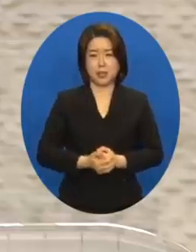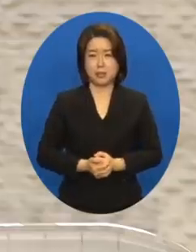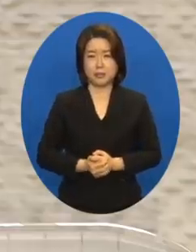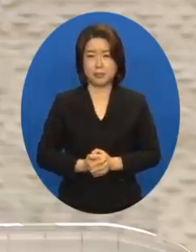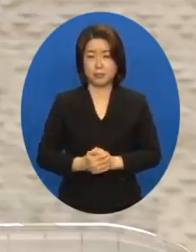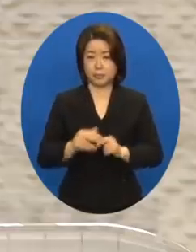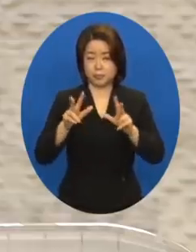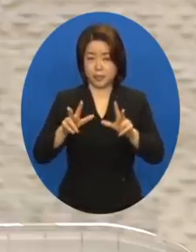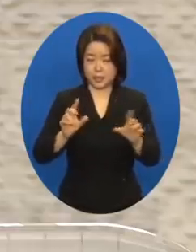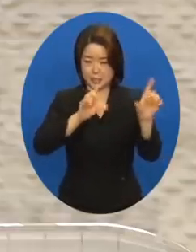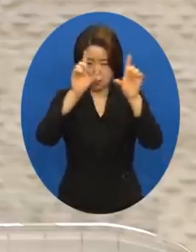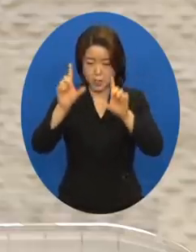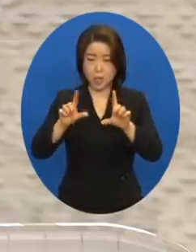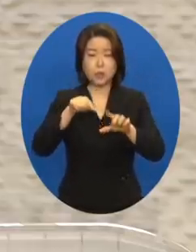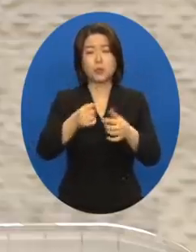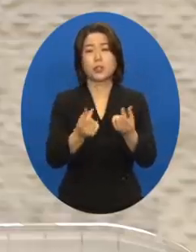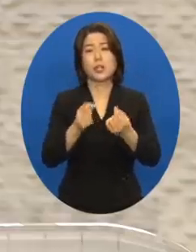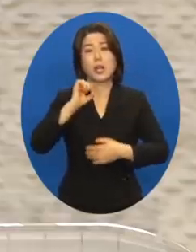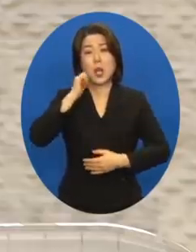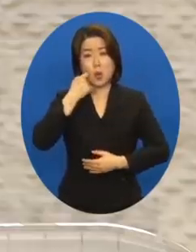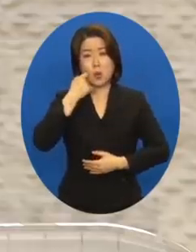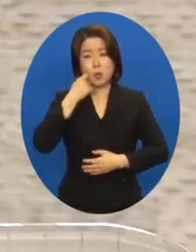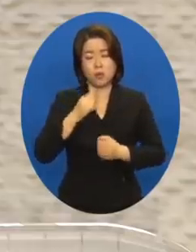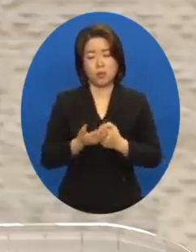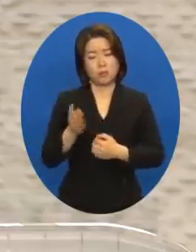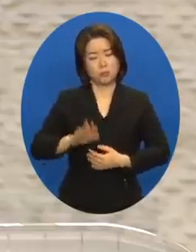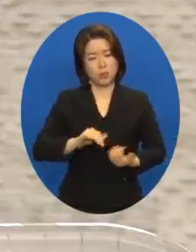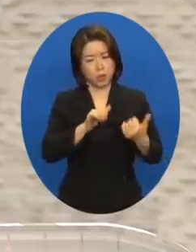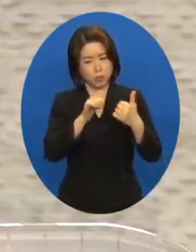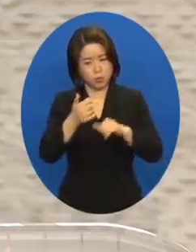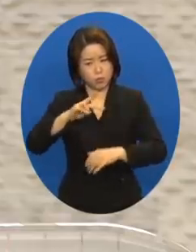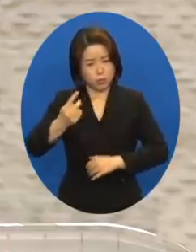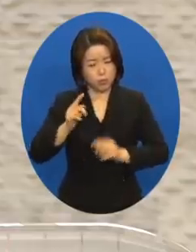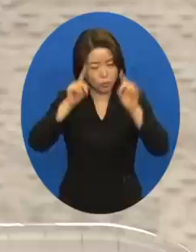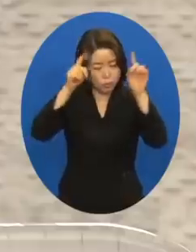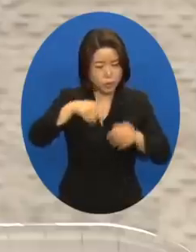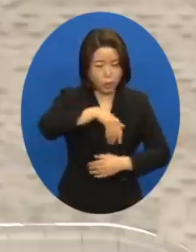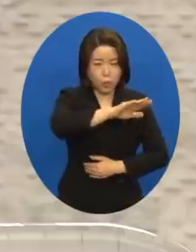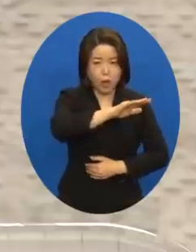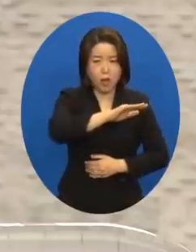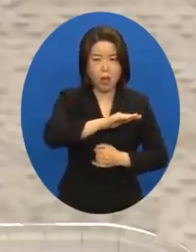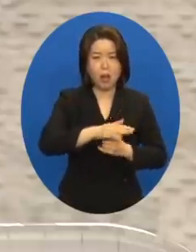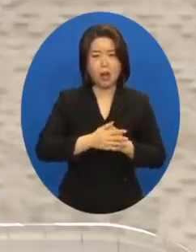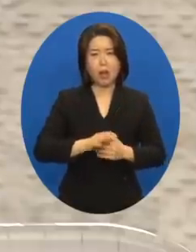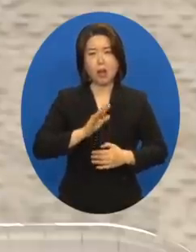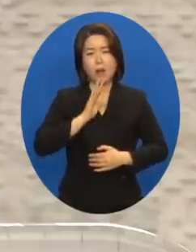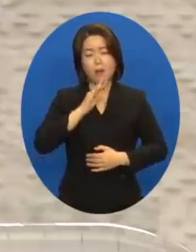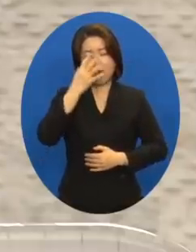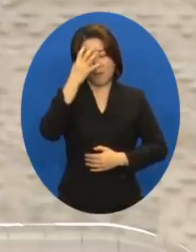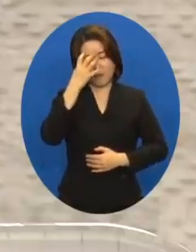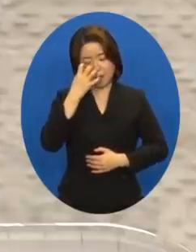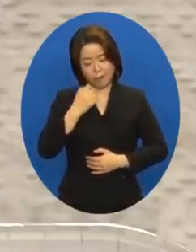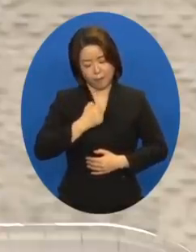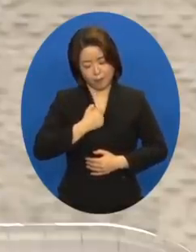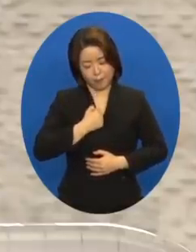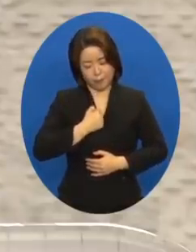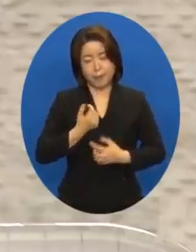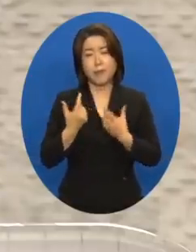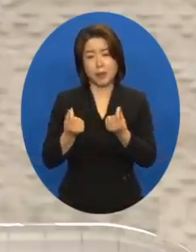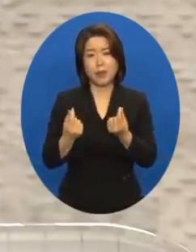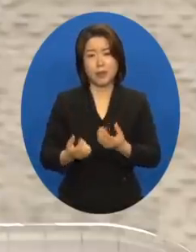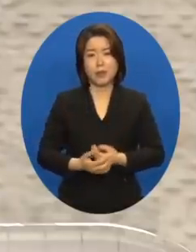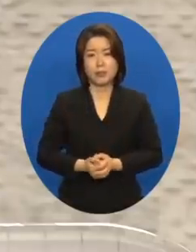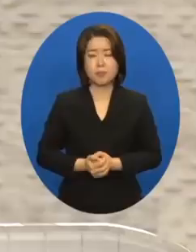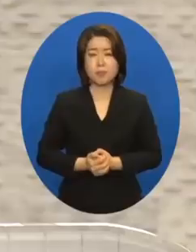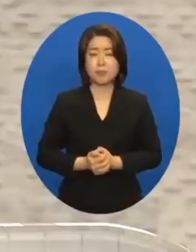지금 사는 것도 이렇게 어려울 때 죽어서도 지옥 간다면 얼마나 비참한 가 하는 거죠 그런데